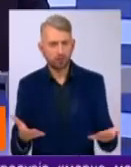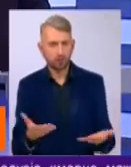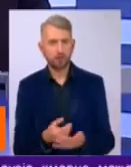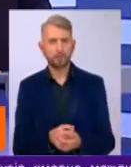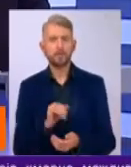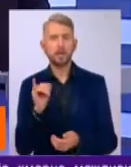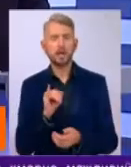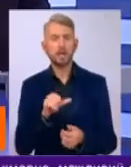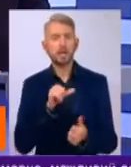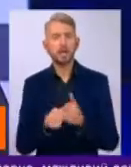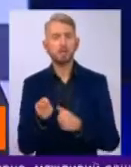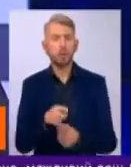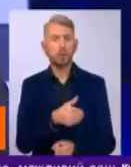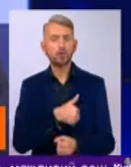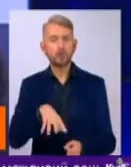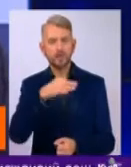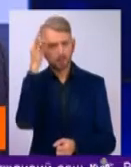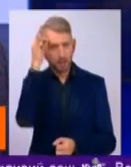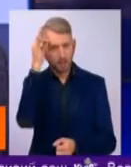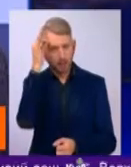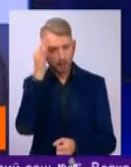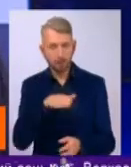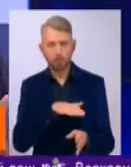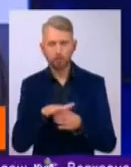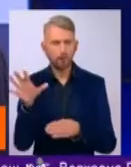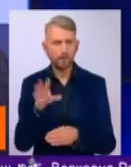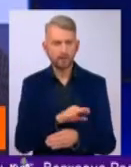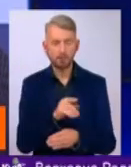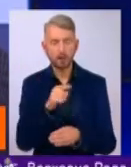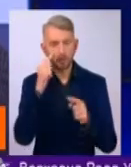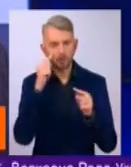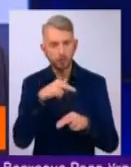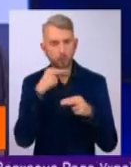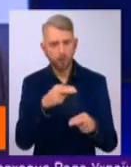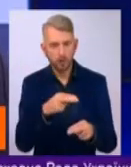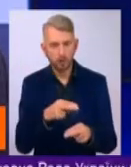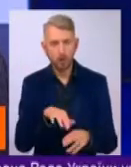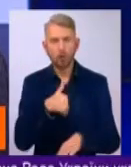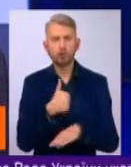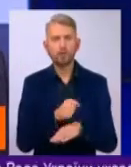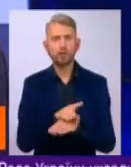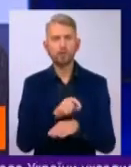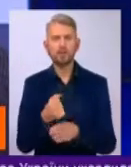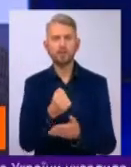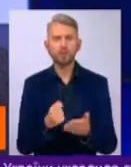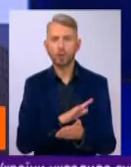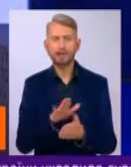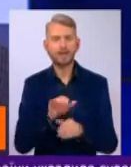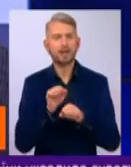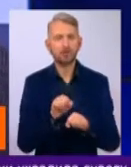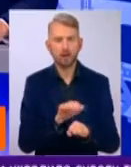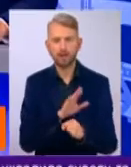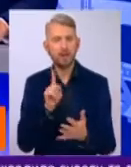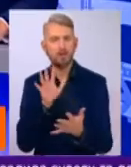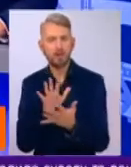І крім того, хотів би всім нагадати, абсолютно всім, і на те звернути особливу увагу. Основна функція зброї – не захищати, не